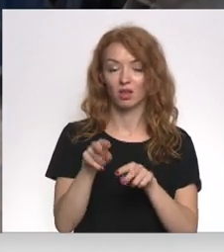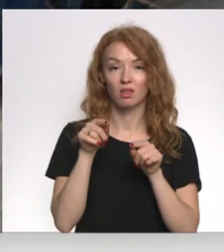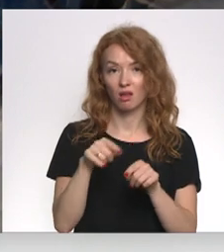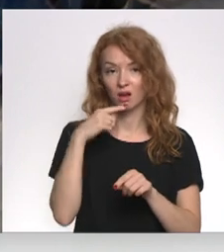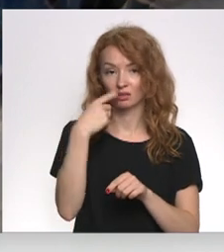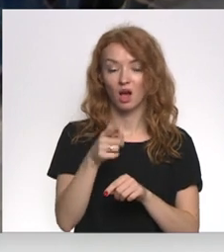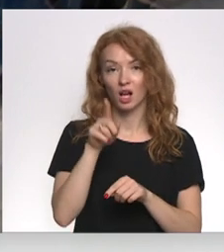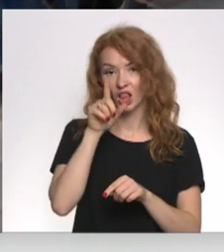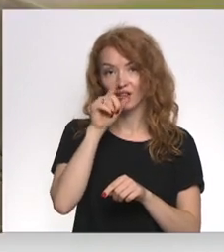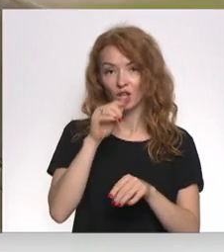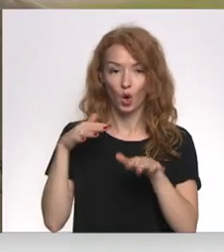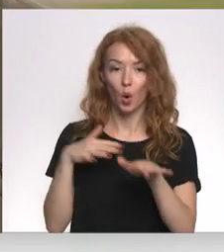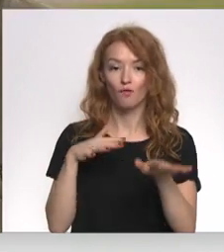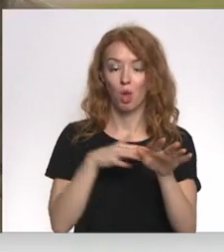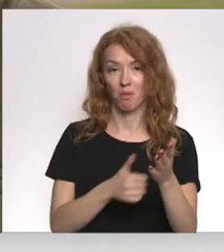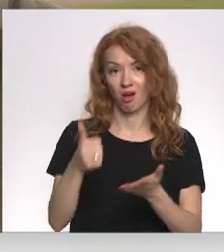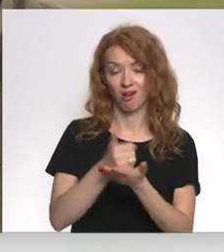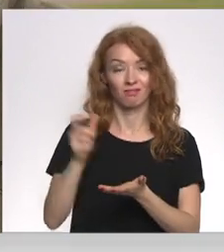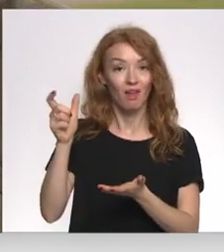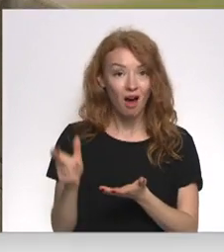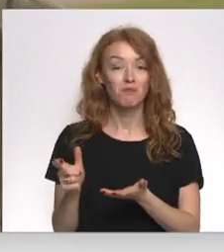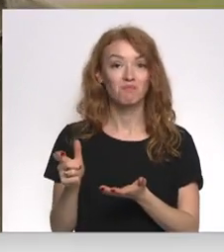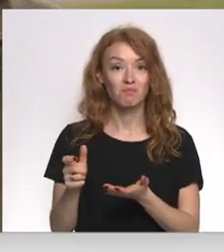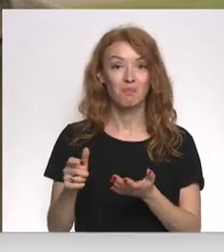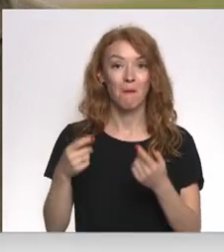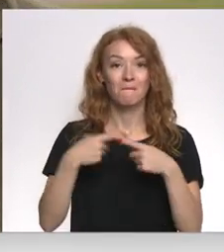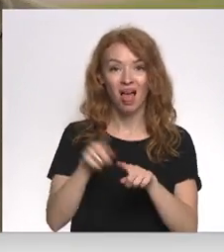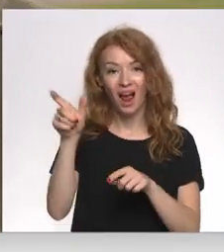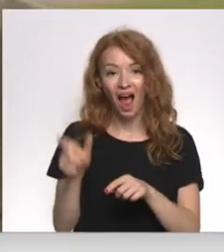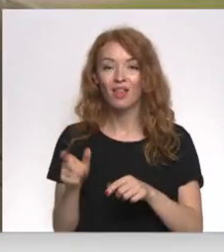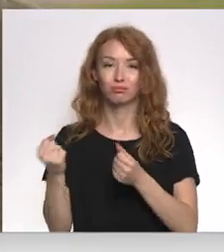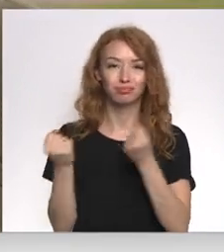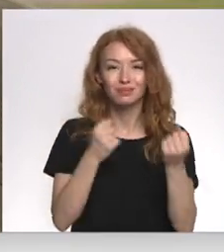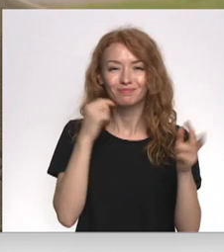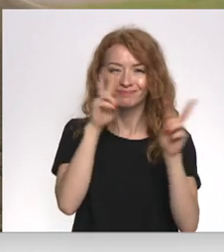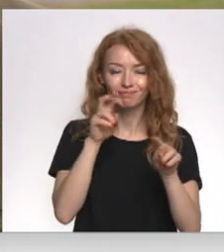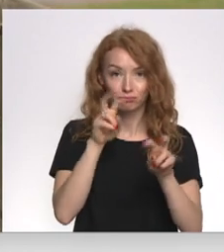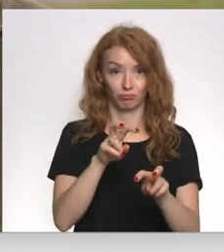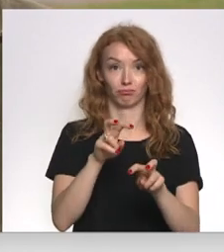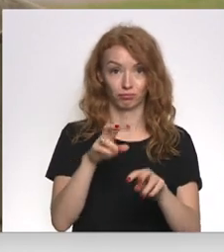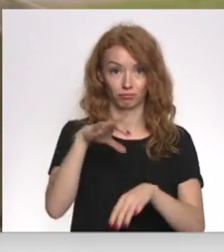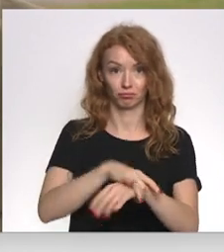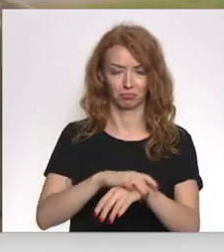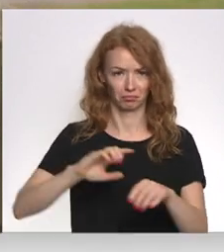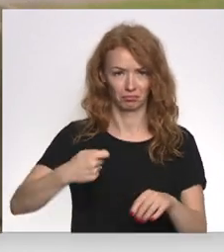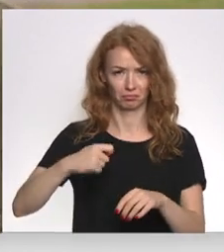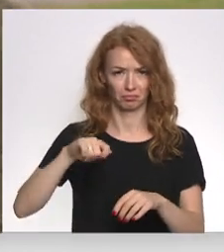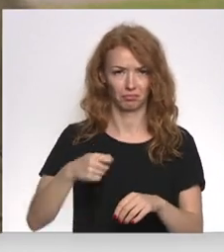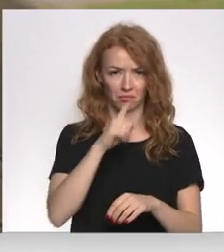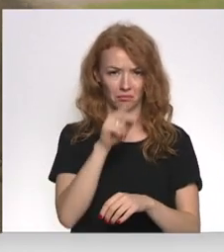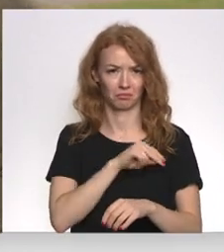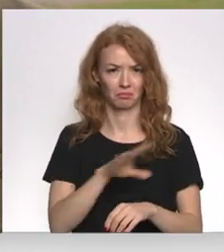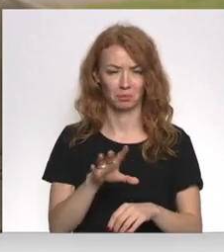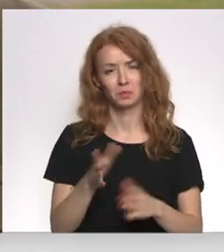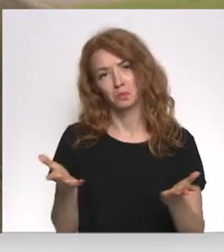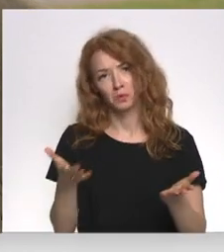Twitter konvoja pārstāvji. Mūsu mehāniķi gribēja braukt kārtējo mašīnu iekšā pārbaudīt, secināja, ka nelec. Domāju, nu